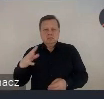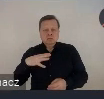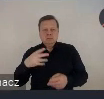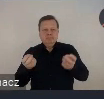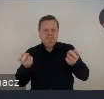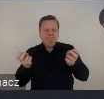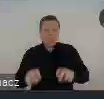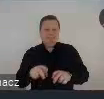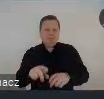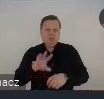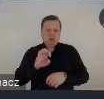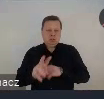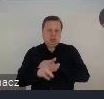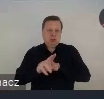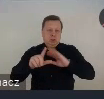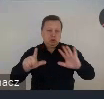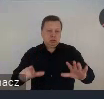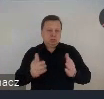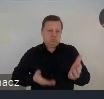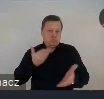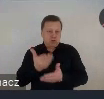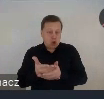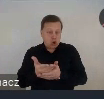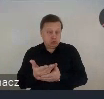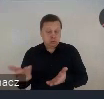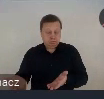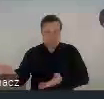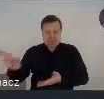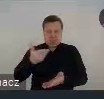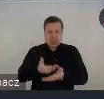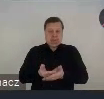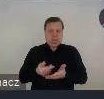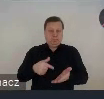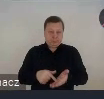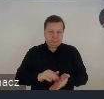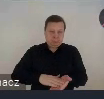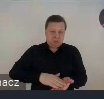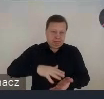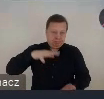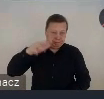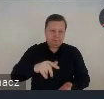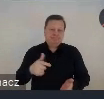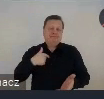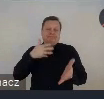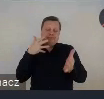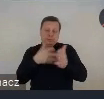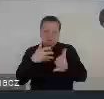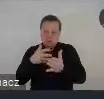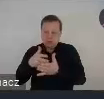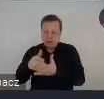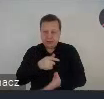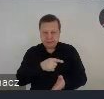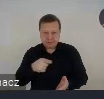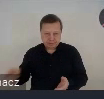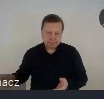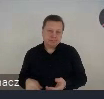zostało 487 wniosków o dofinansowanie. Te wnioski były oceniane zarówno pod